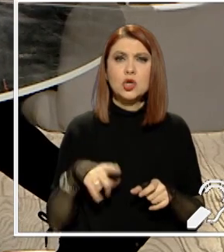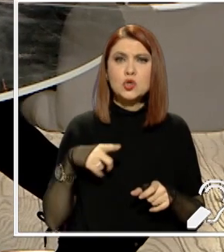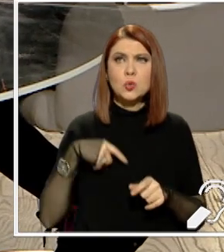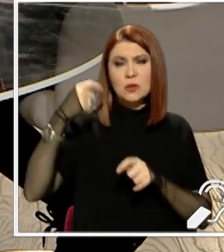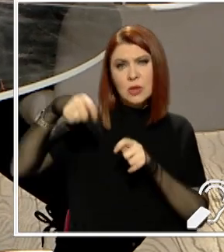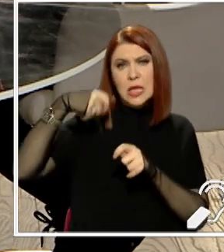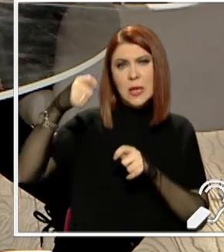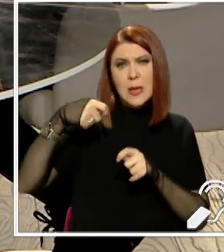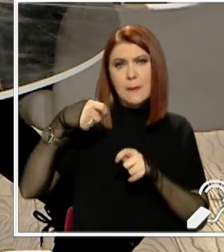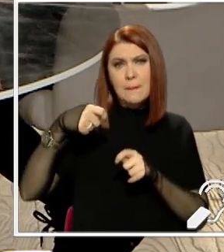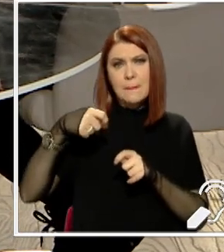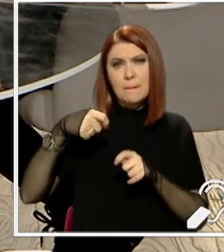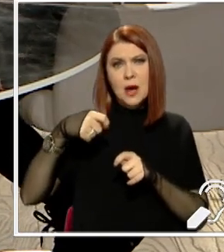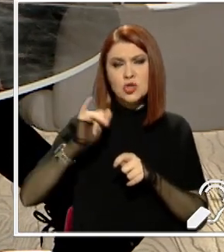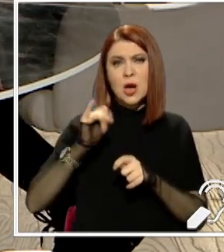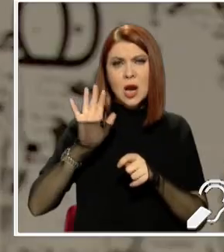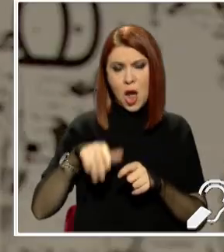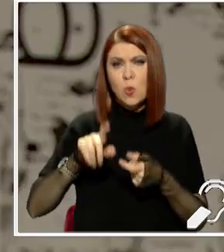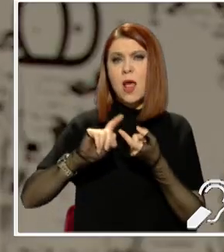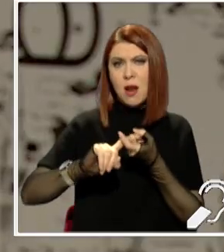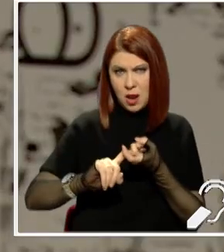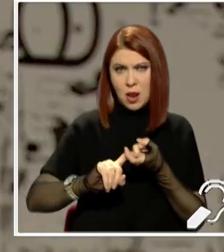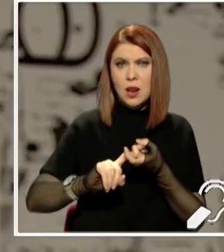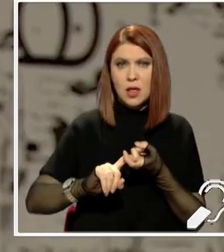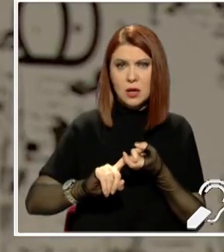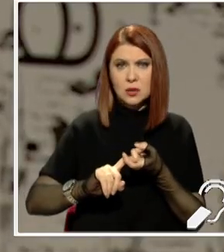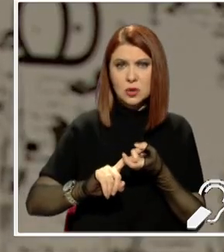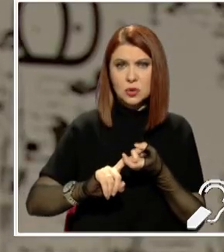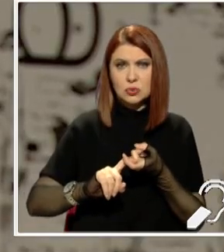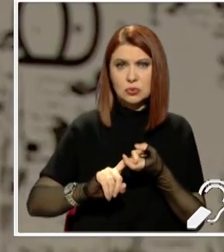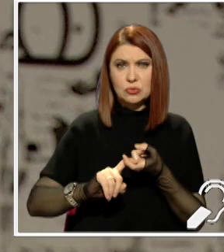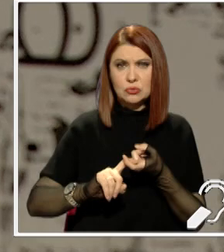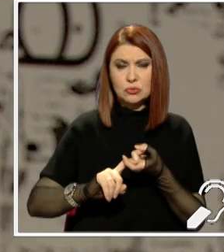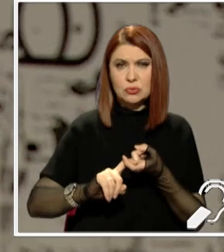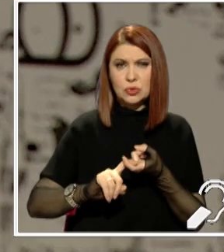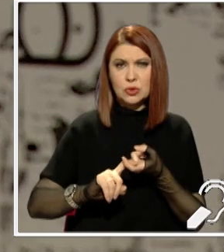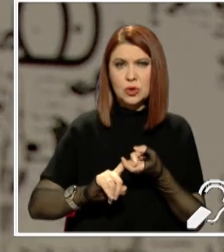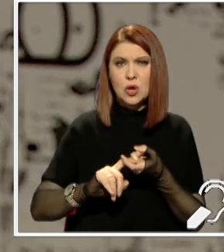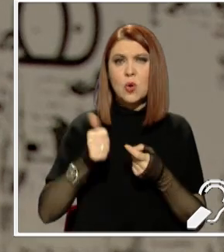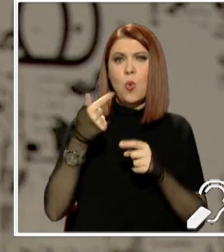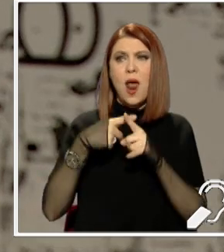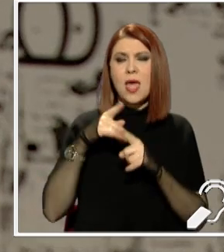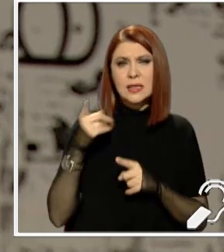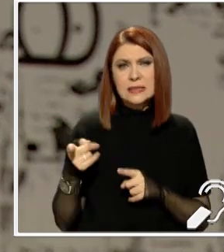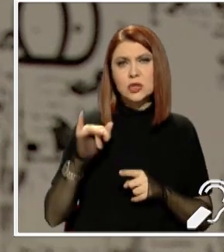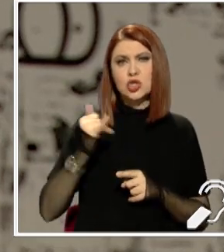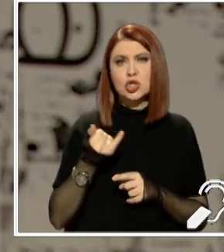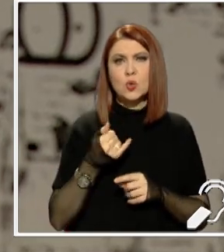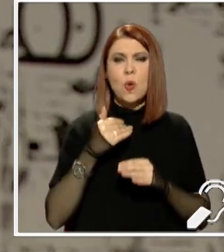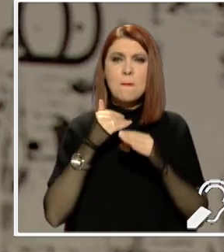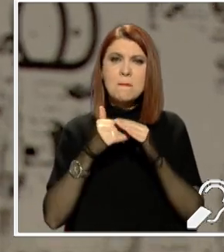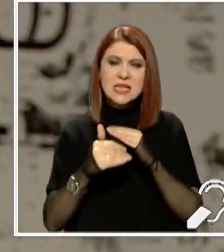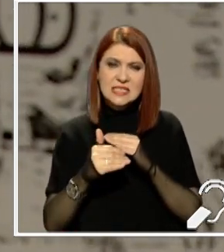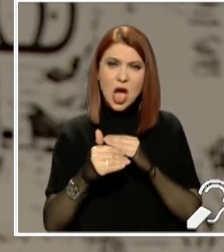sunt imagini care au legătură cu Alex Piagin și cu mesajul, cu